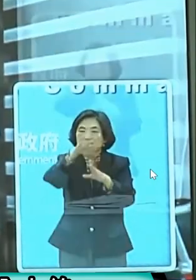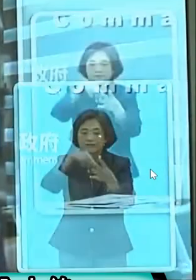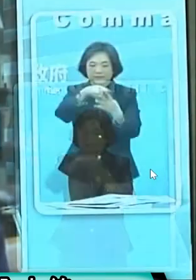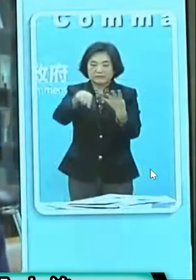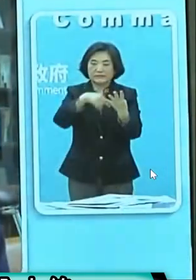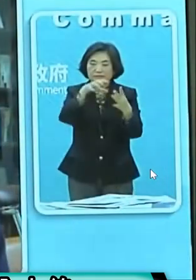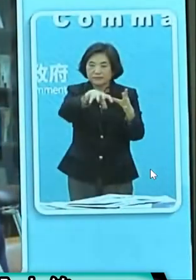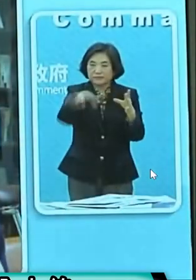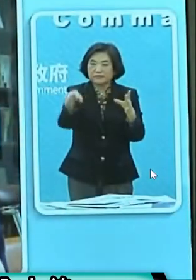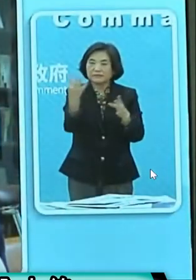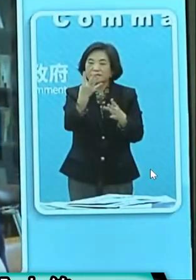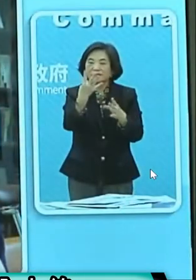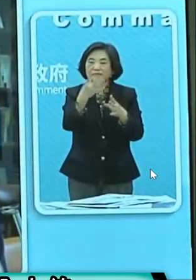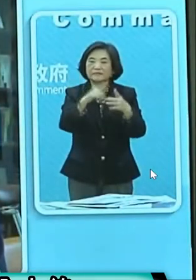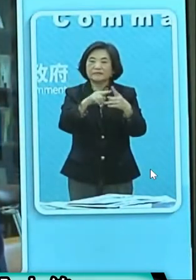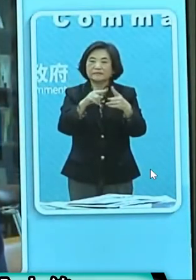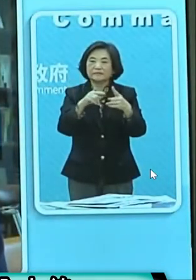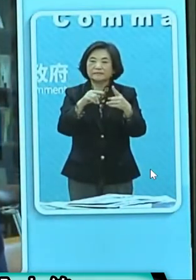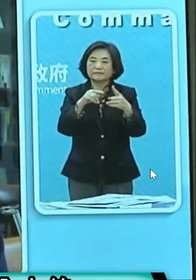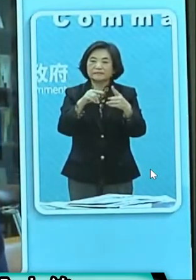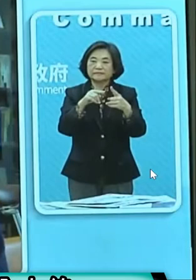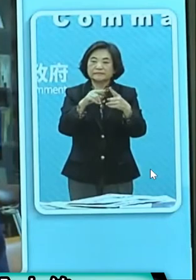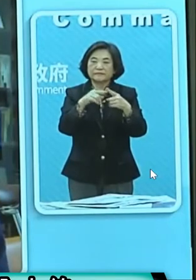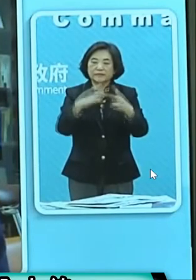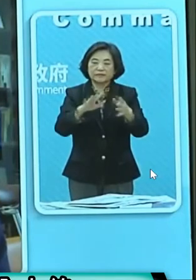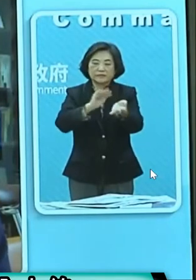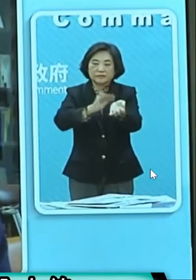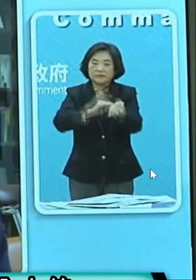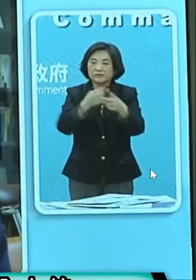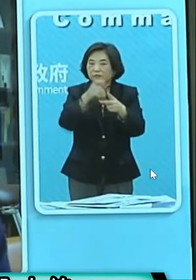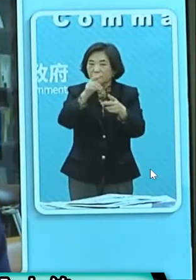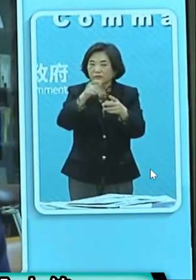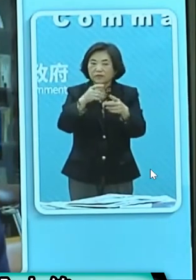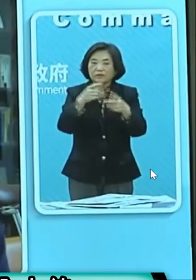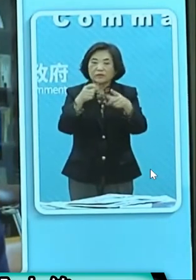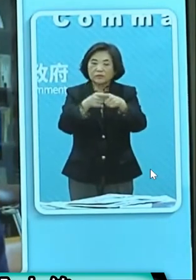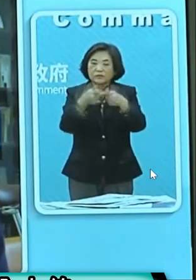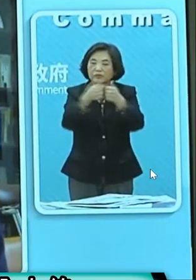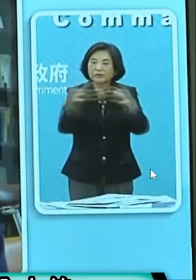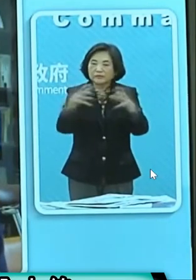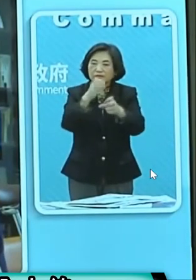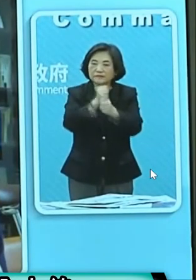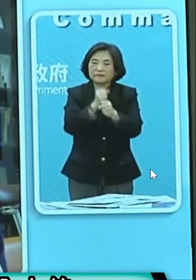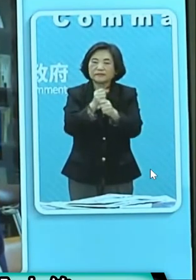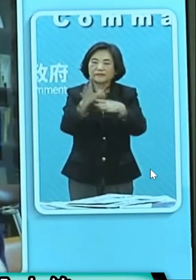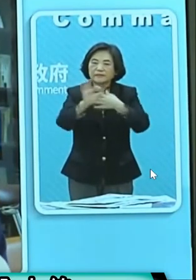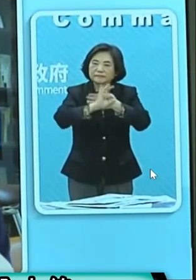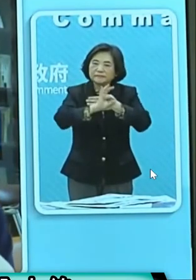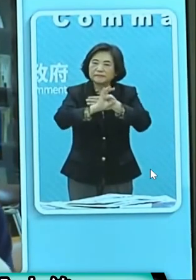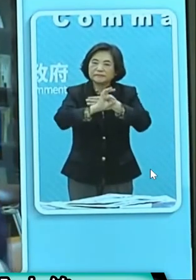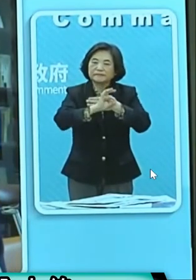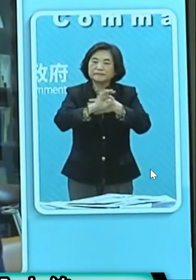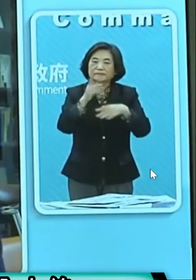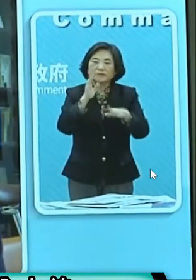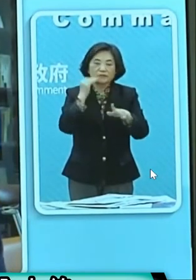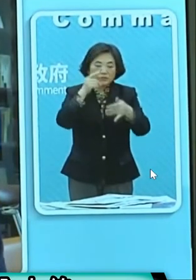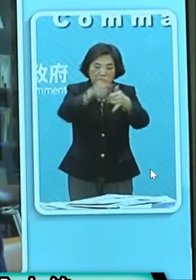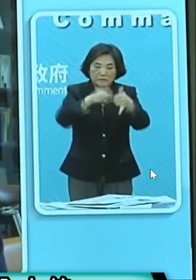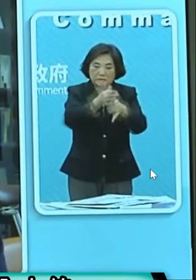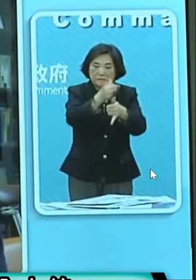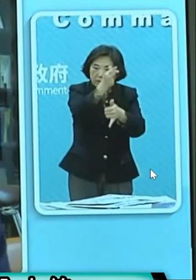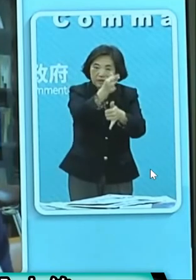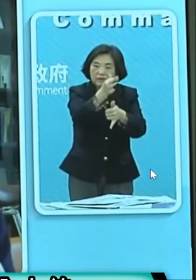4个区，我们现在跟医师工会合作，然后示范有关我们确诊个案，然